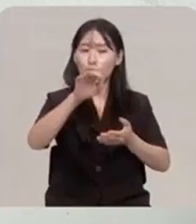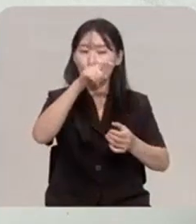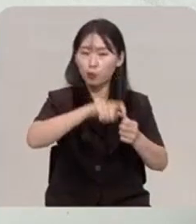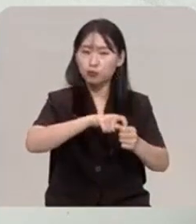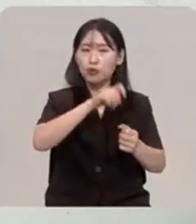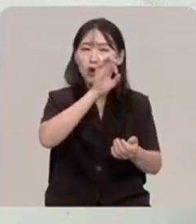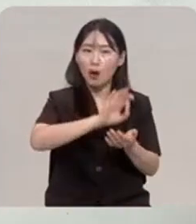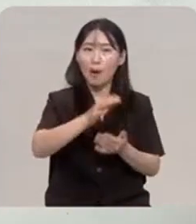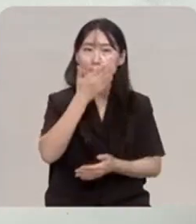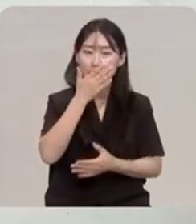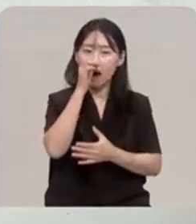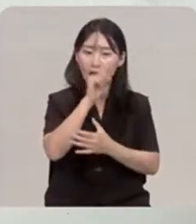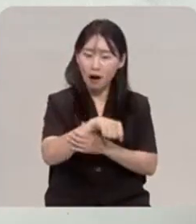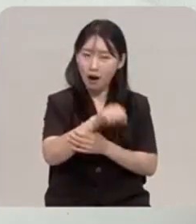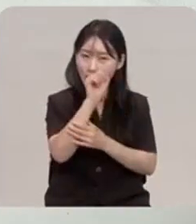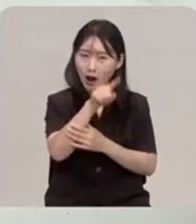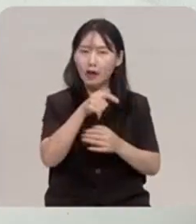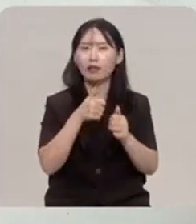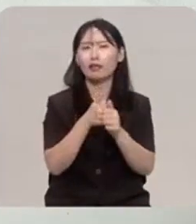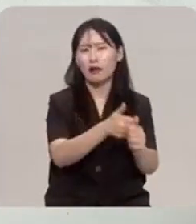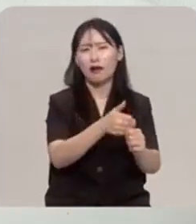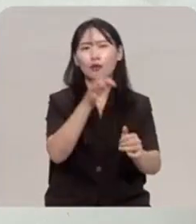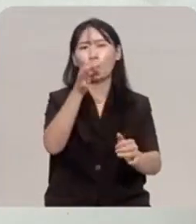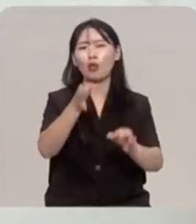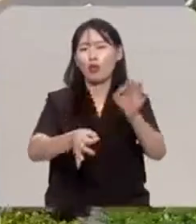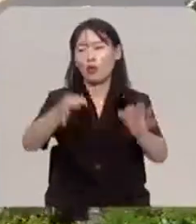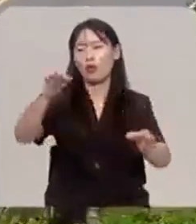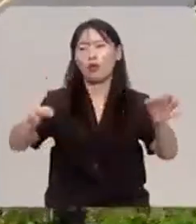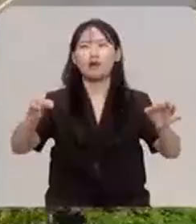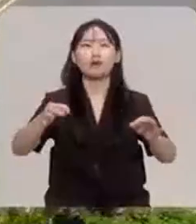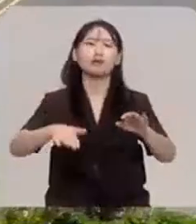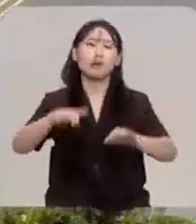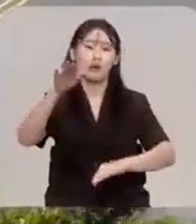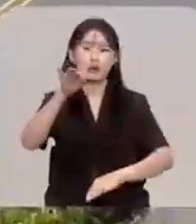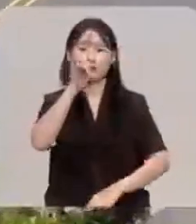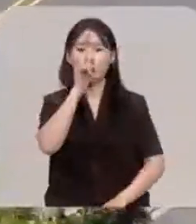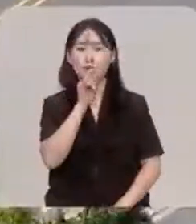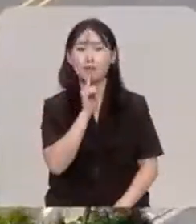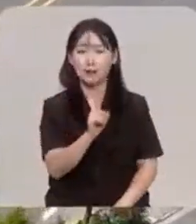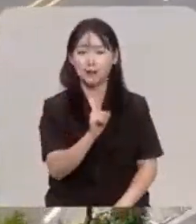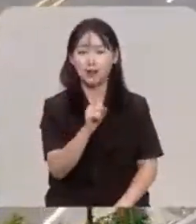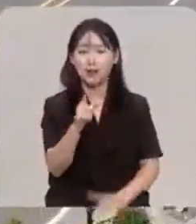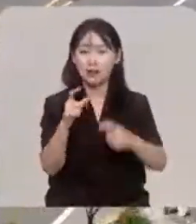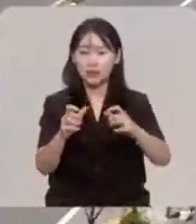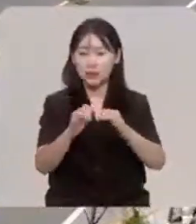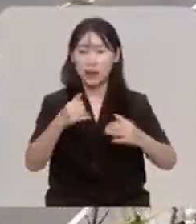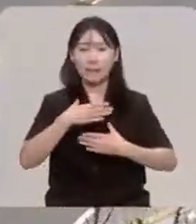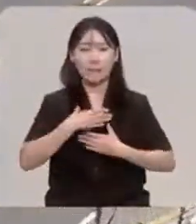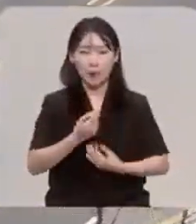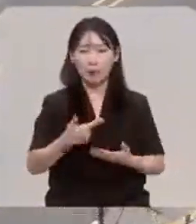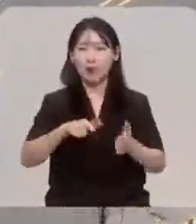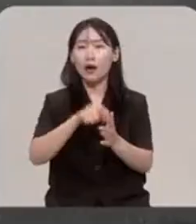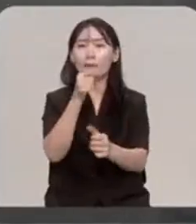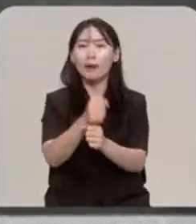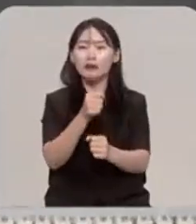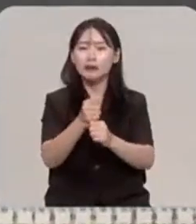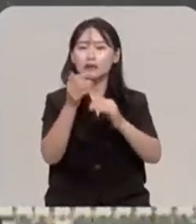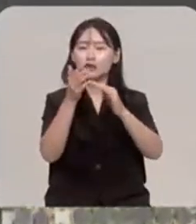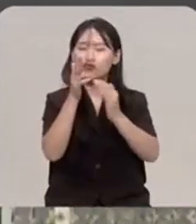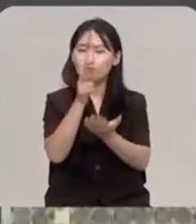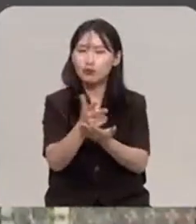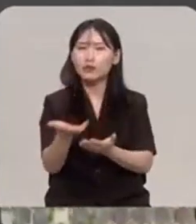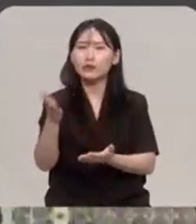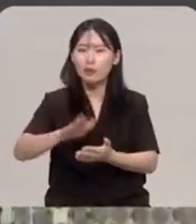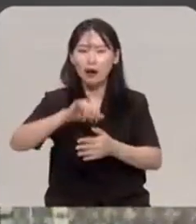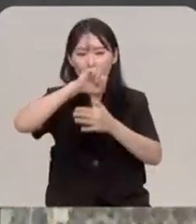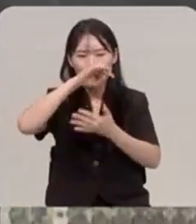여부에 따라서이 가격이 차이가 발생할 수는 있습니다 주민 편의를 위해 조성한 주차장에만 예산을 방만하게 운용한